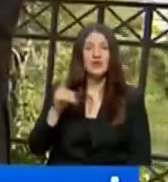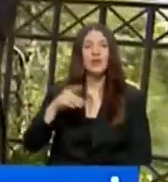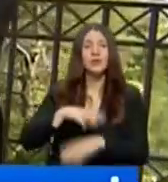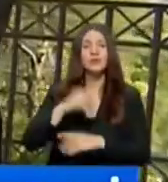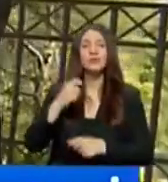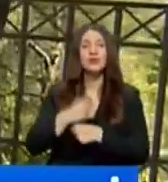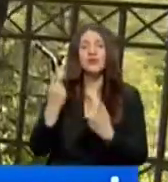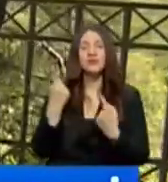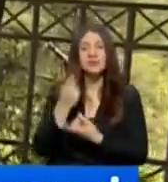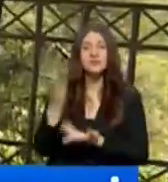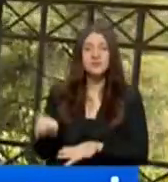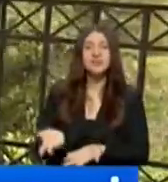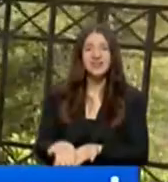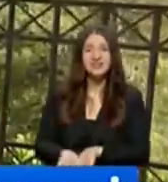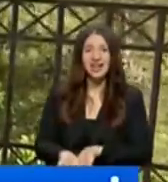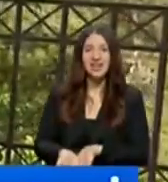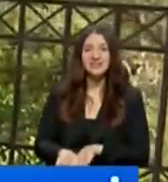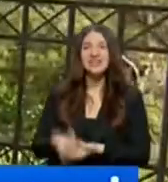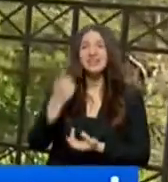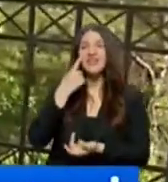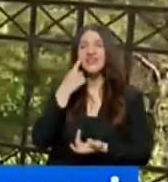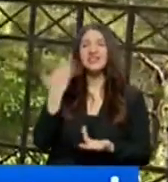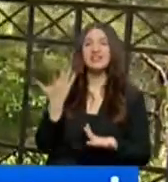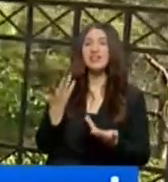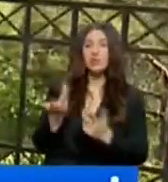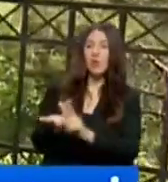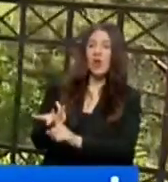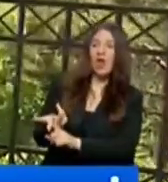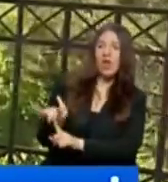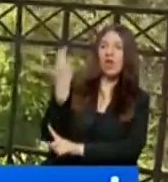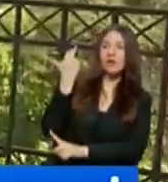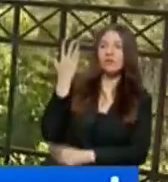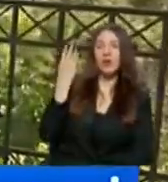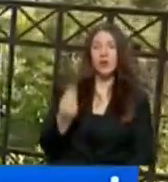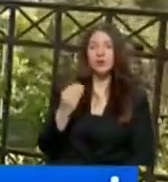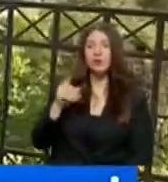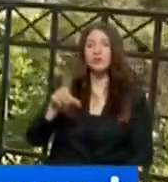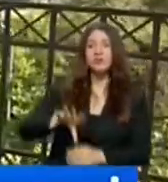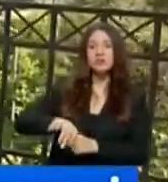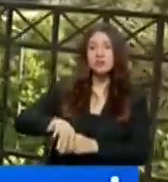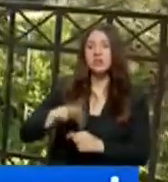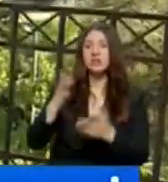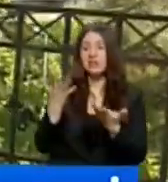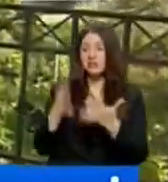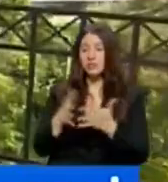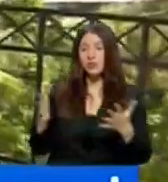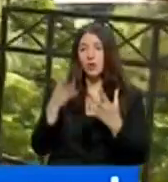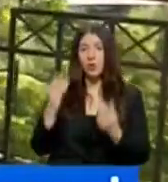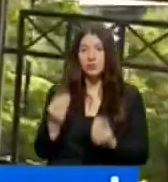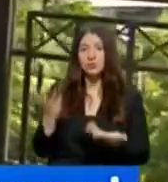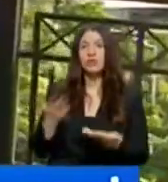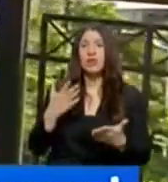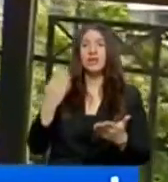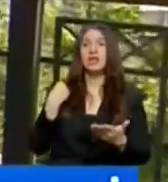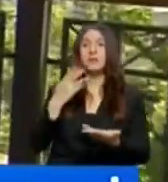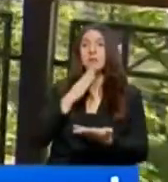komisyonun görevlerinden birisi de bu zaten. Devletin nasıl soyulduğunu, soygunun boyutlarını. Mesela yeni